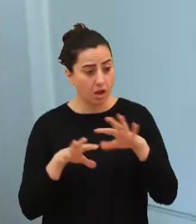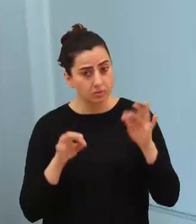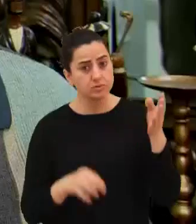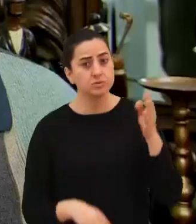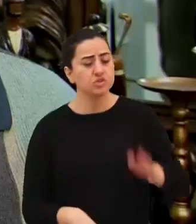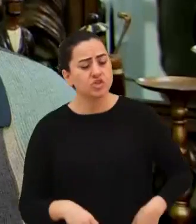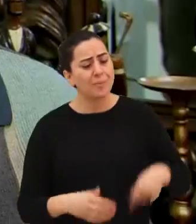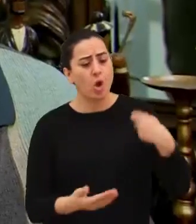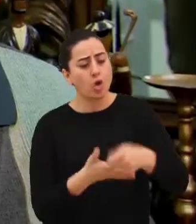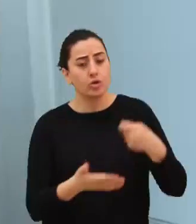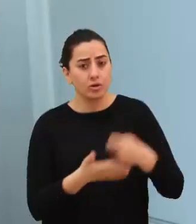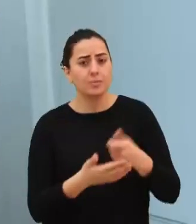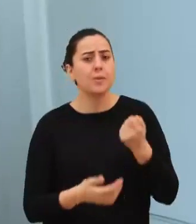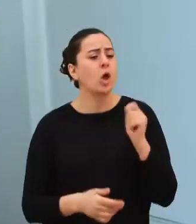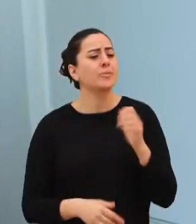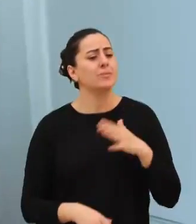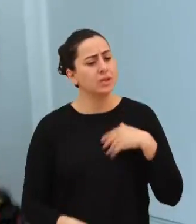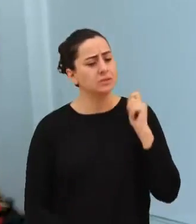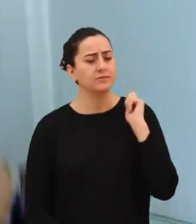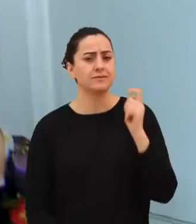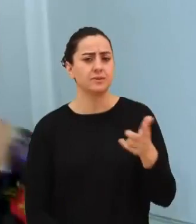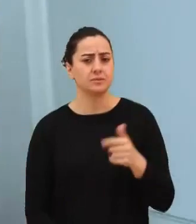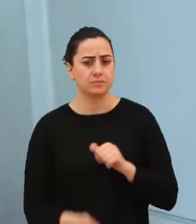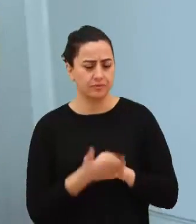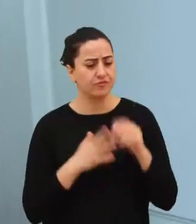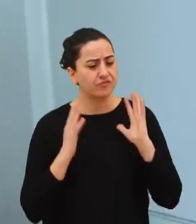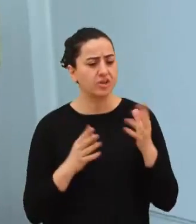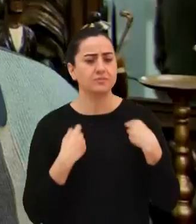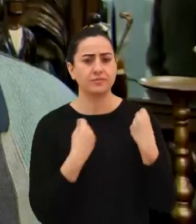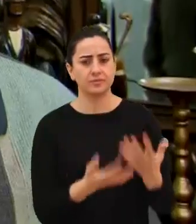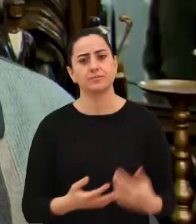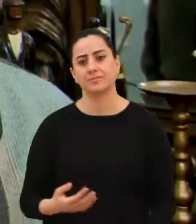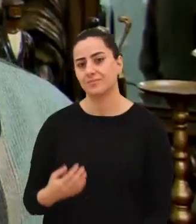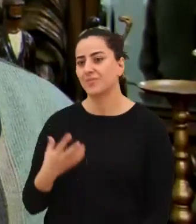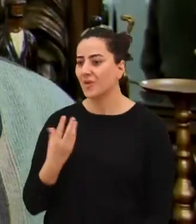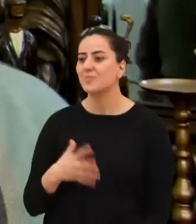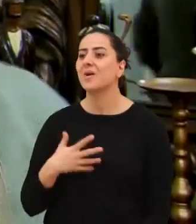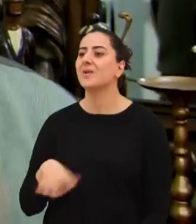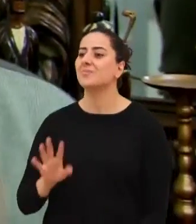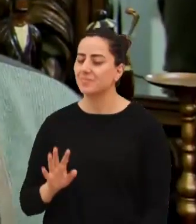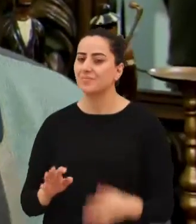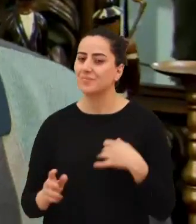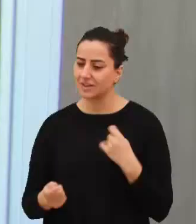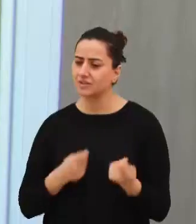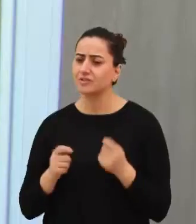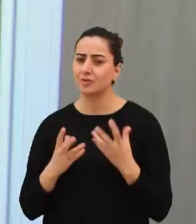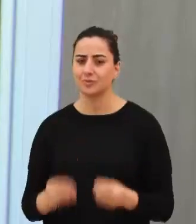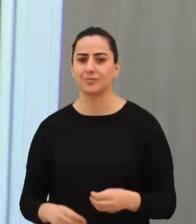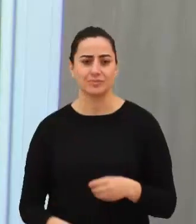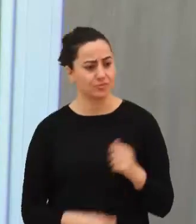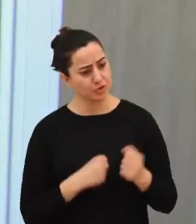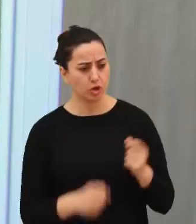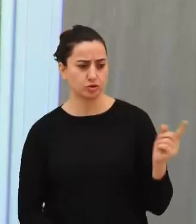mı? Cebinden öde. Para hiç önemli değil, sorun değil. Ben hepsini sana sonra fazlasıyla vereceğim. Hiç merak etmeyin, bu iş bende efendim.